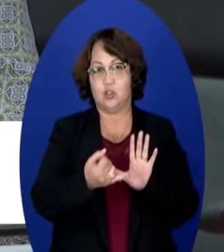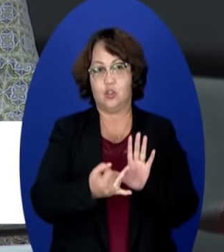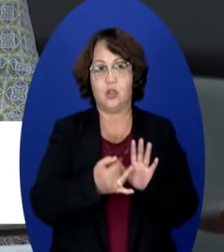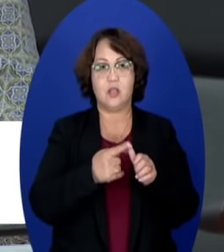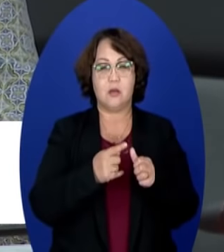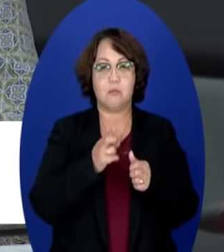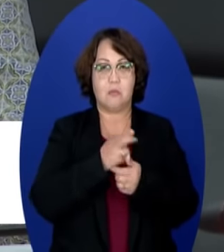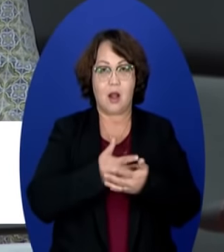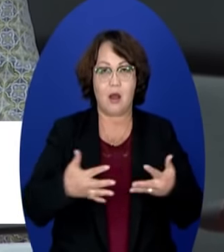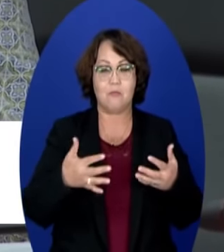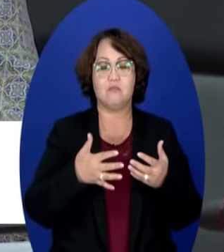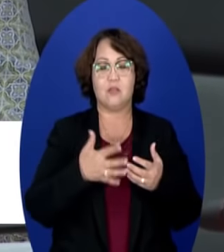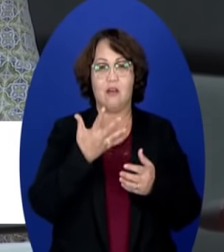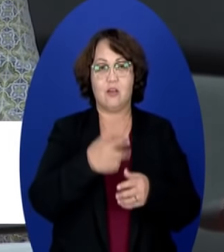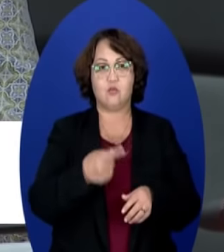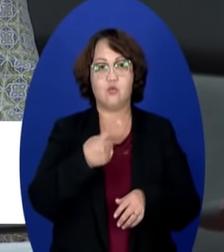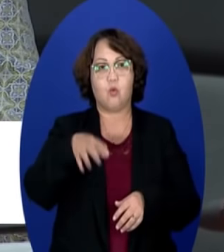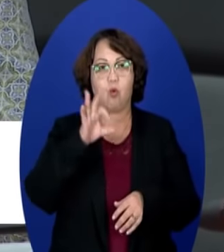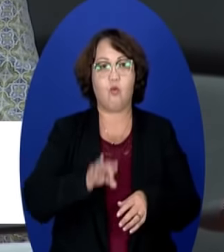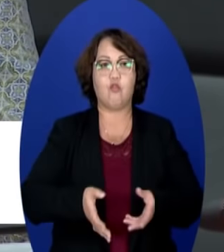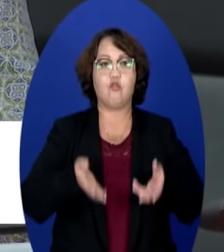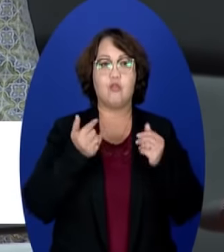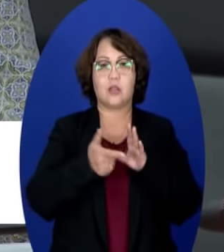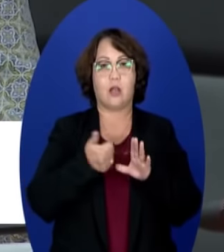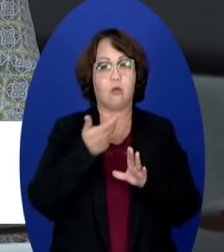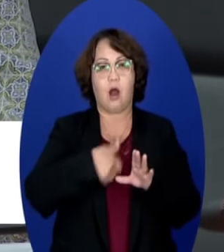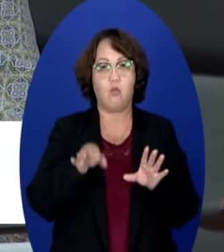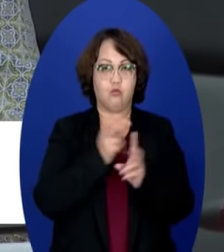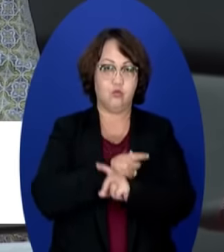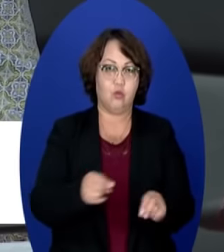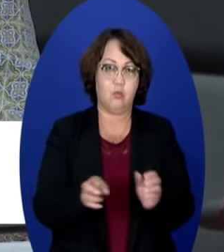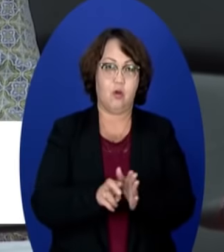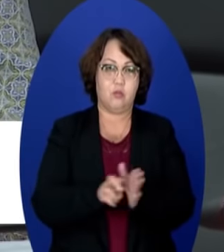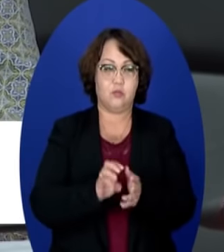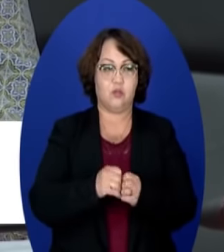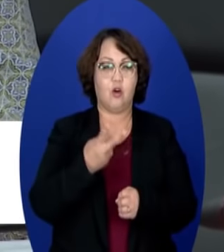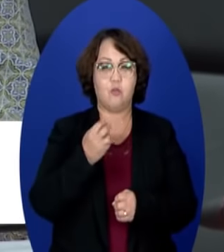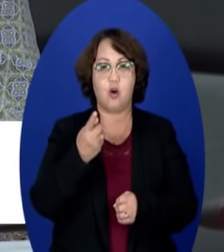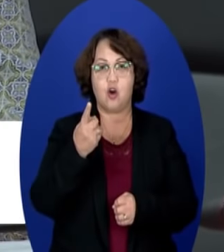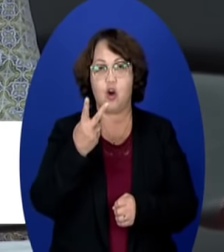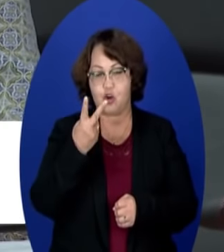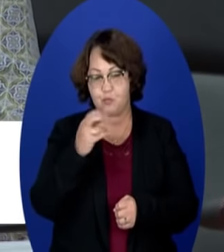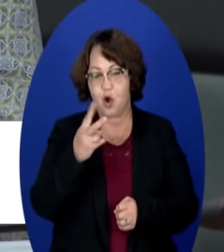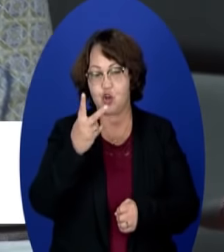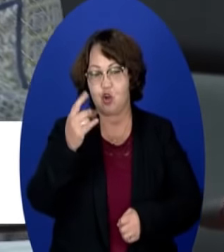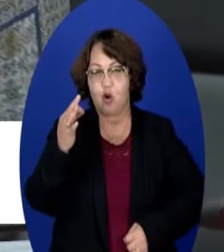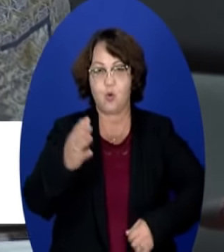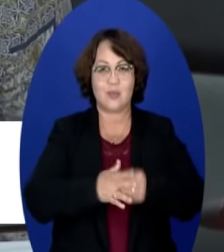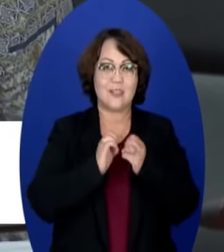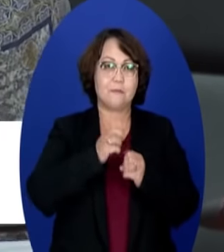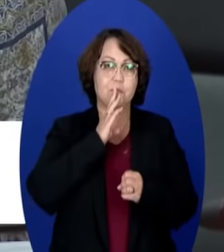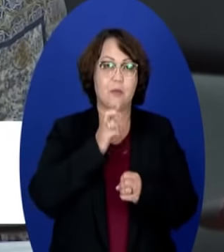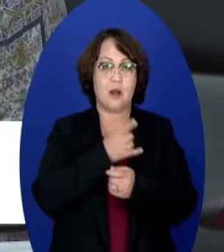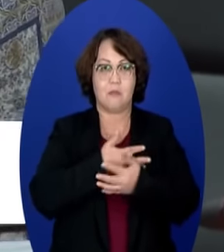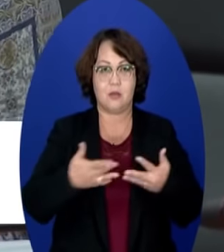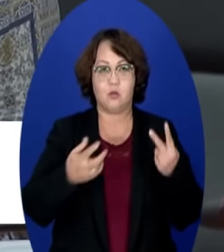баранд 5-100% хөнгөлт идэлх юм боломжтой байгаа. Хилцээрийг 21 оноос хэрэгжүүлж эхлэн одоо тухайлан ус бараа